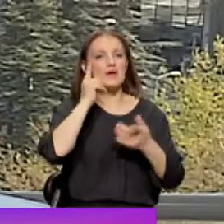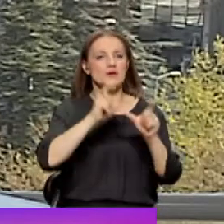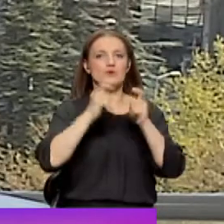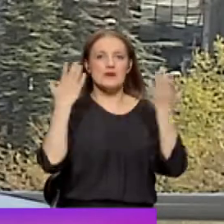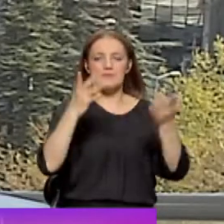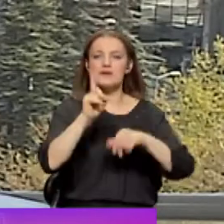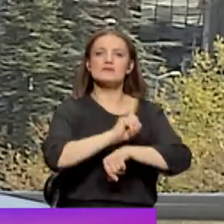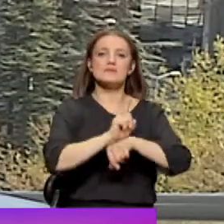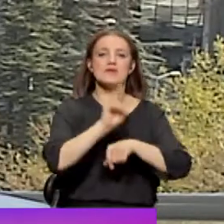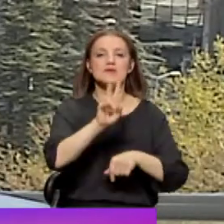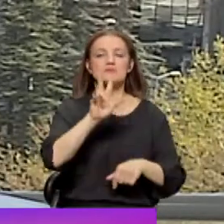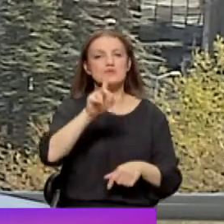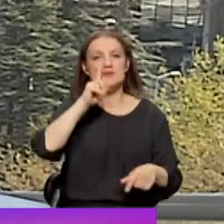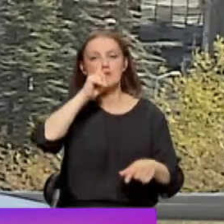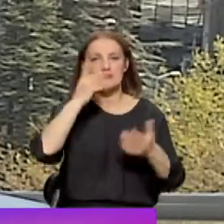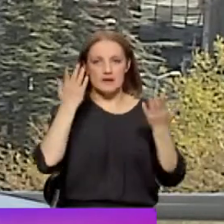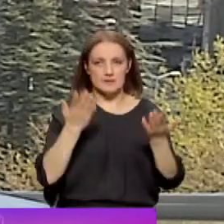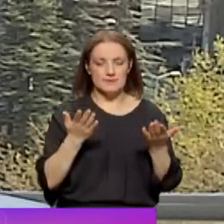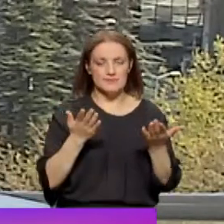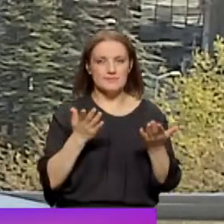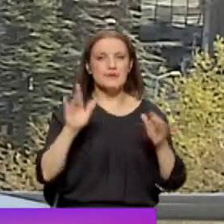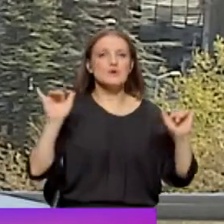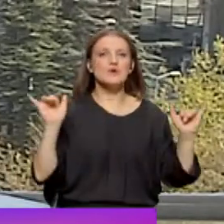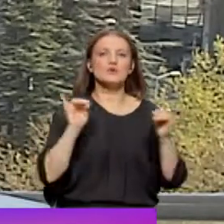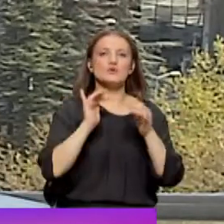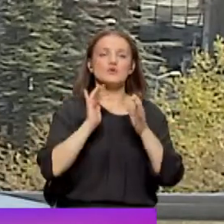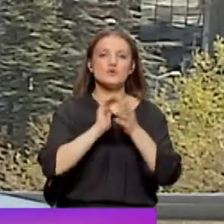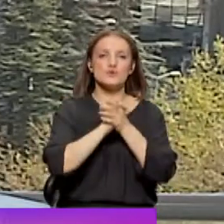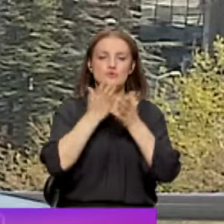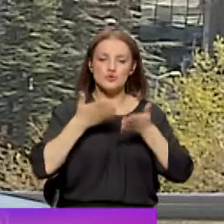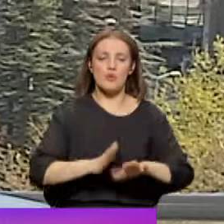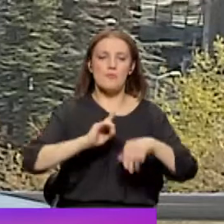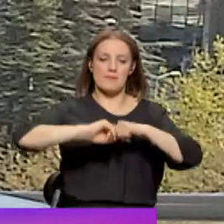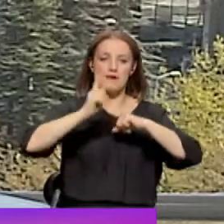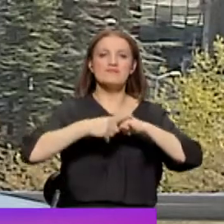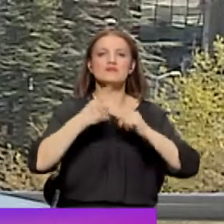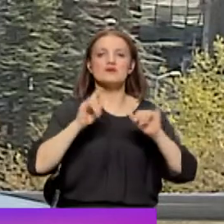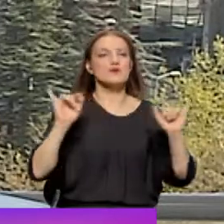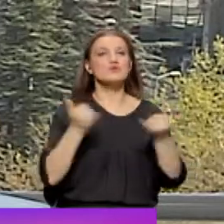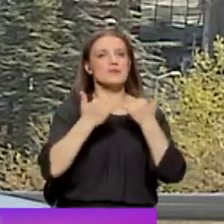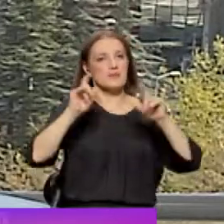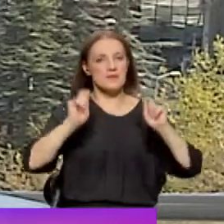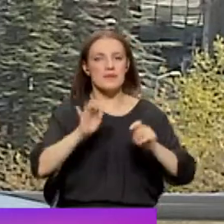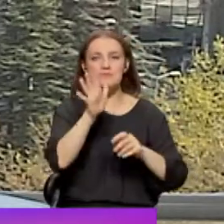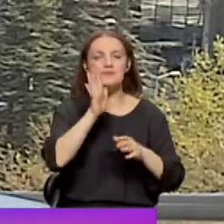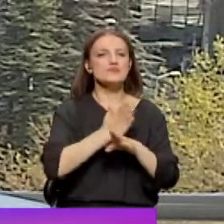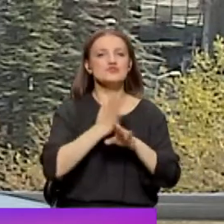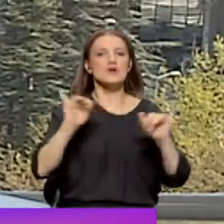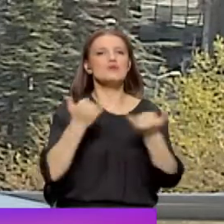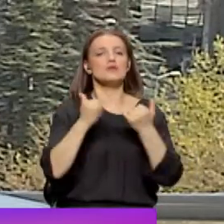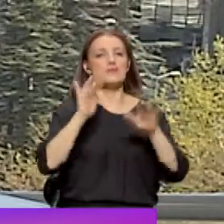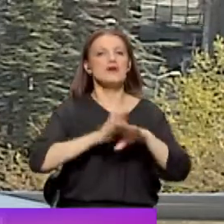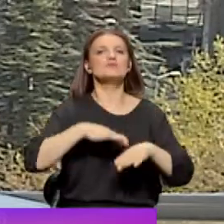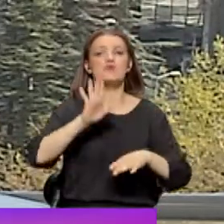bir zamanlar 23 Nisan'larda kutlu doğum haftası da kutlanırdı, artık neden kutlanmıyor biliyor musunuz diye